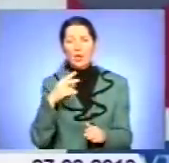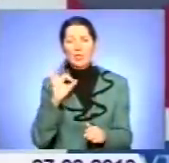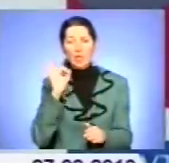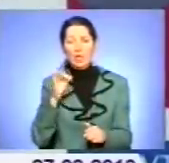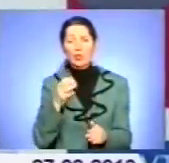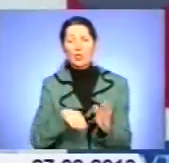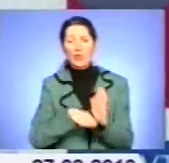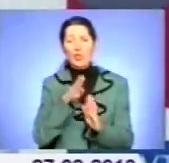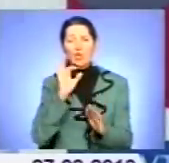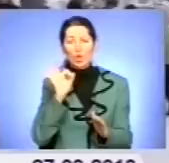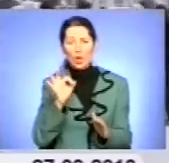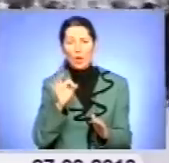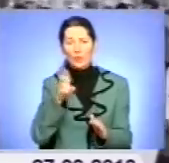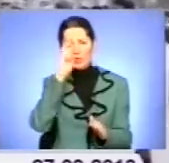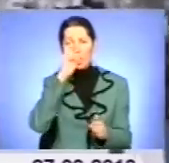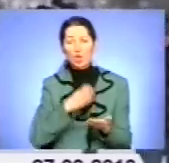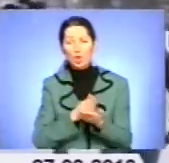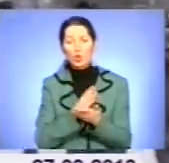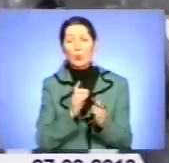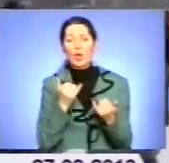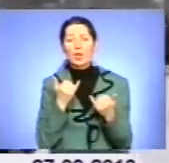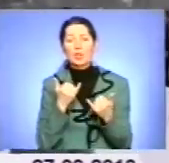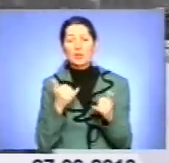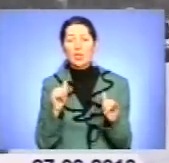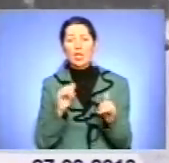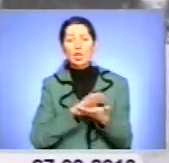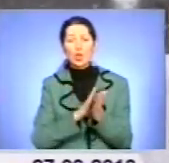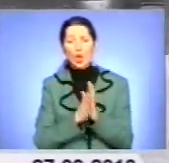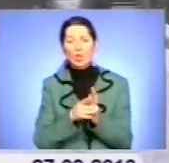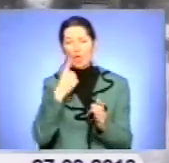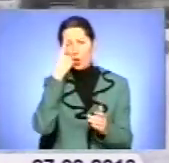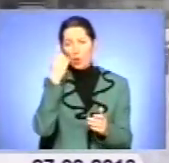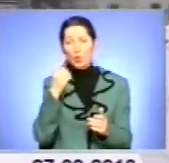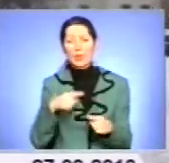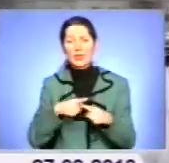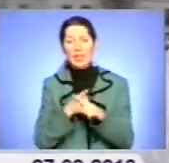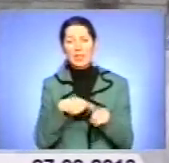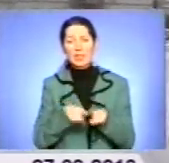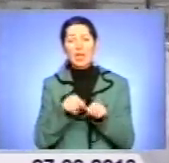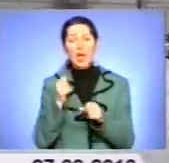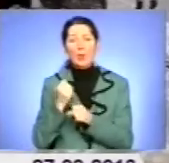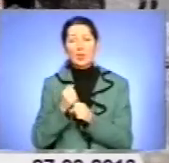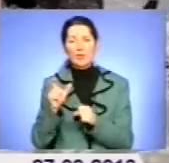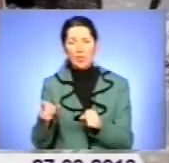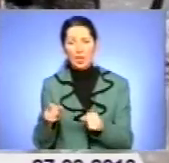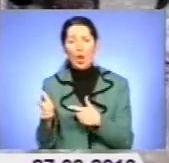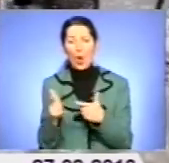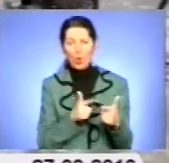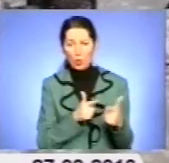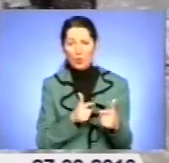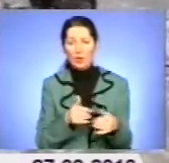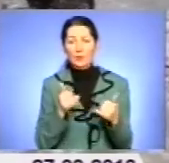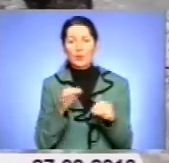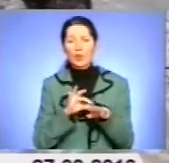В Держслужбі з надзвичайних ситуацій наголошують, техніка та працівники до повені готові. Наразі проводиться постійний моніторинг